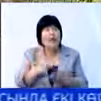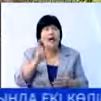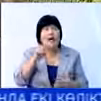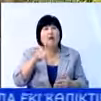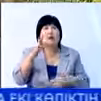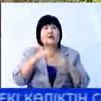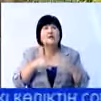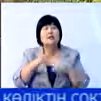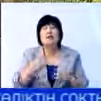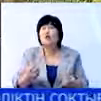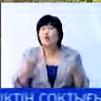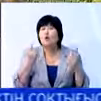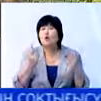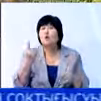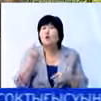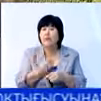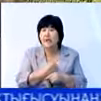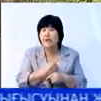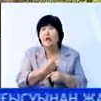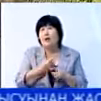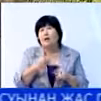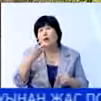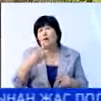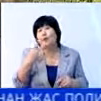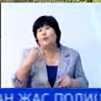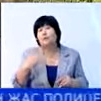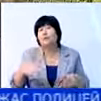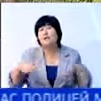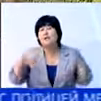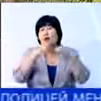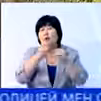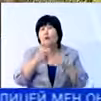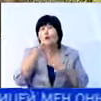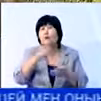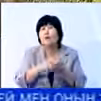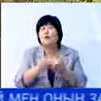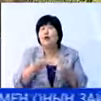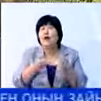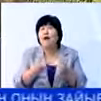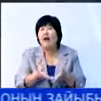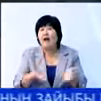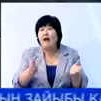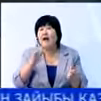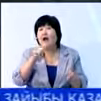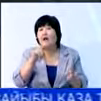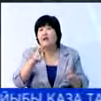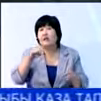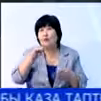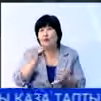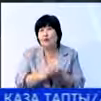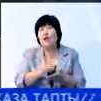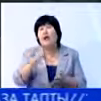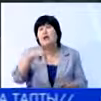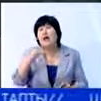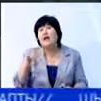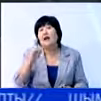салдырған ескерткіштің ішіндегі ең үлкені, бірегейі 35 бөлмеден тұрады. Соның ішіндегі ең үлкен бөлмесі қазандық, және осы жерде қазан орналасқан, таяқ қазан. Таяқ